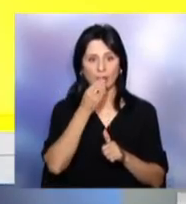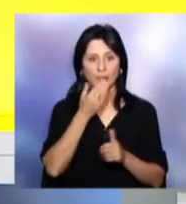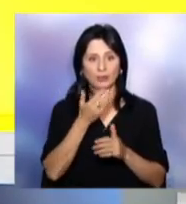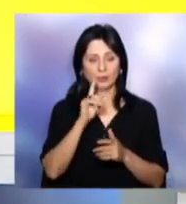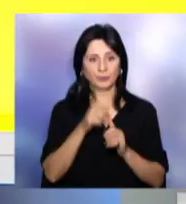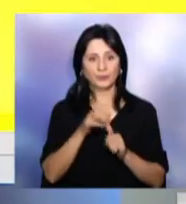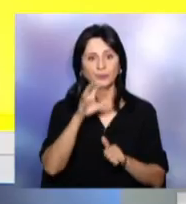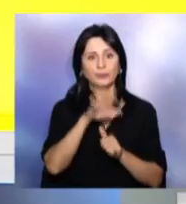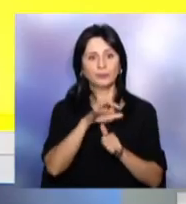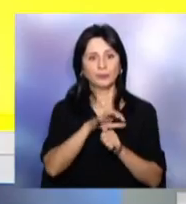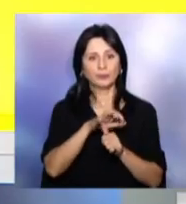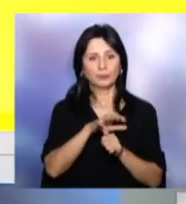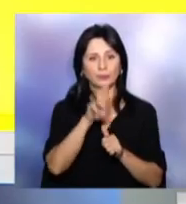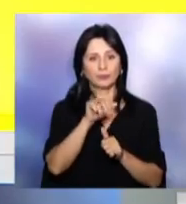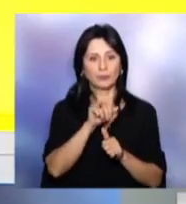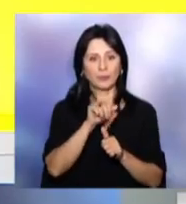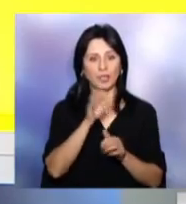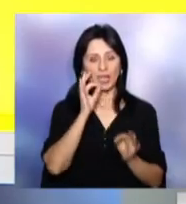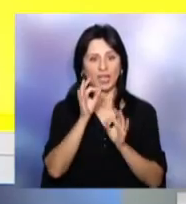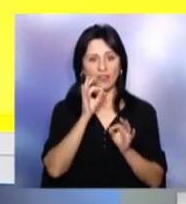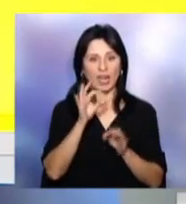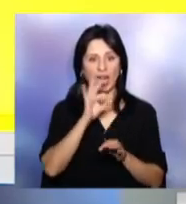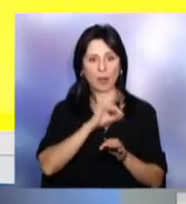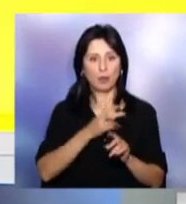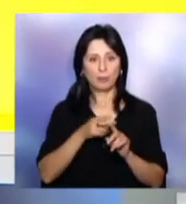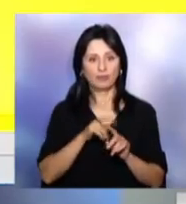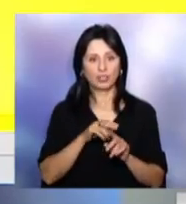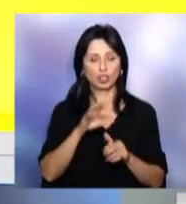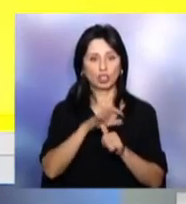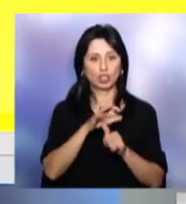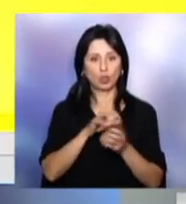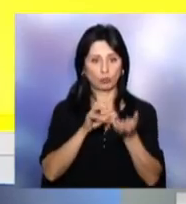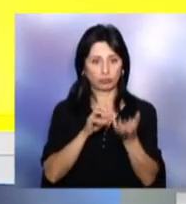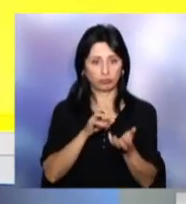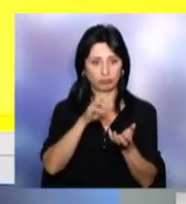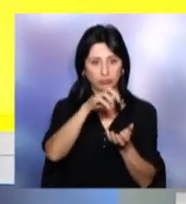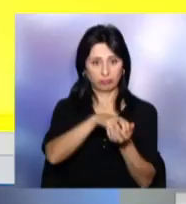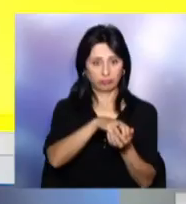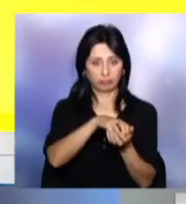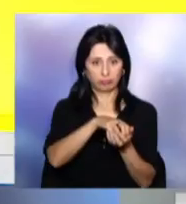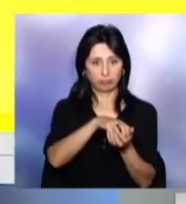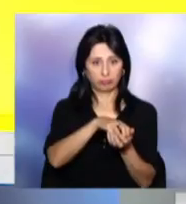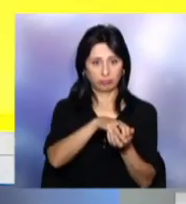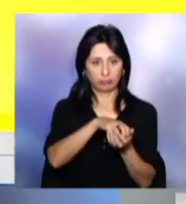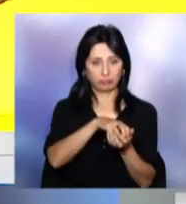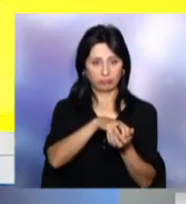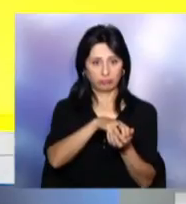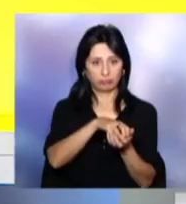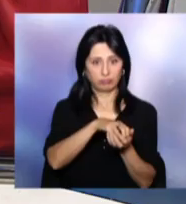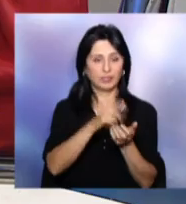ალბათ გახსოვთ, სოკო და თქვათ ყველი გამოიყენა იმისათვის, რომ სოკოს ქუდები ყველით ამოევსო, ეს ასე